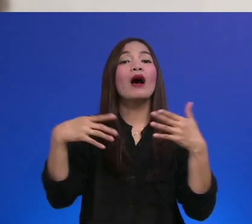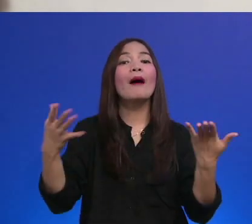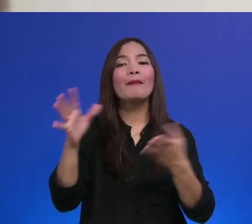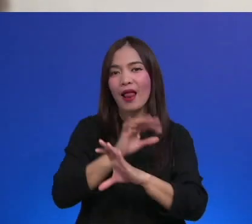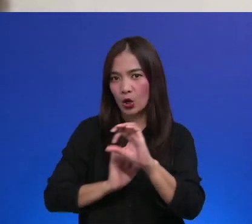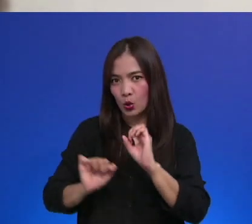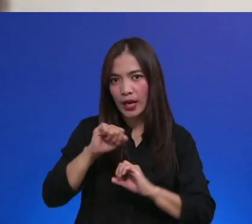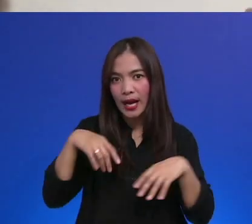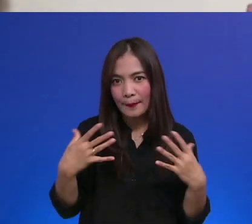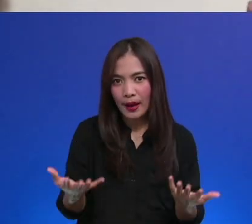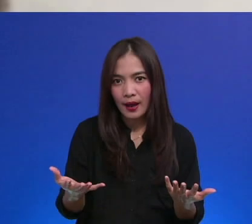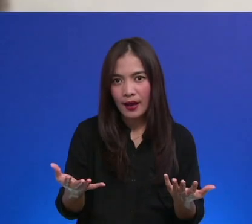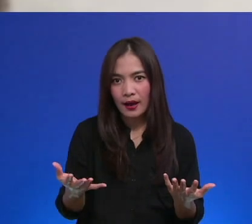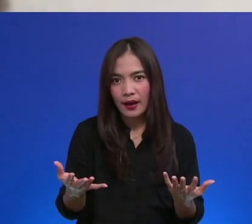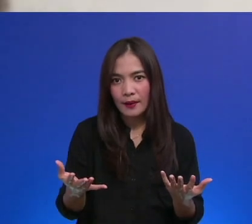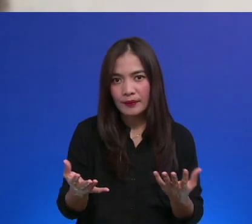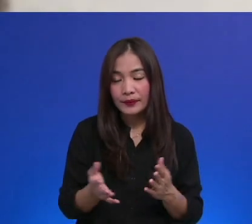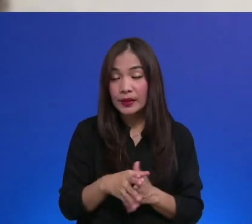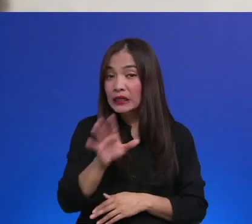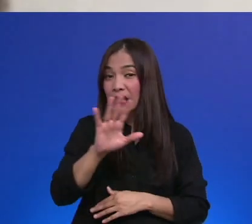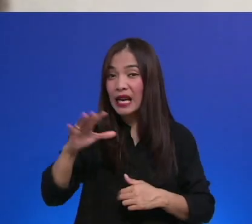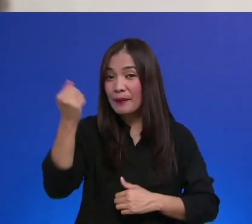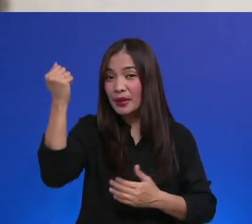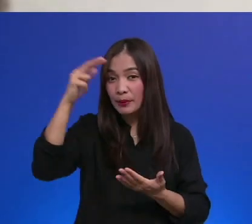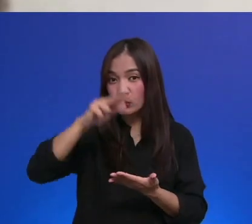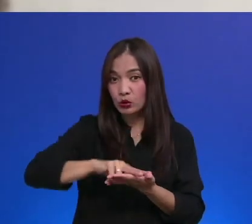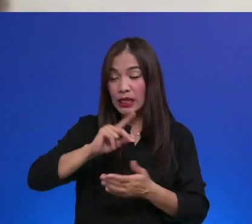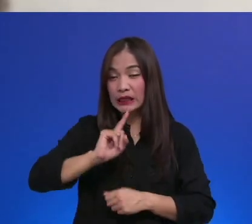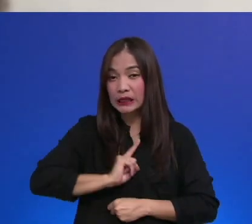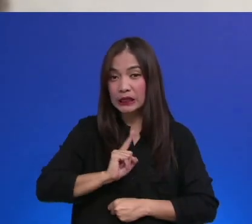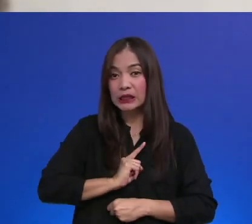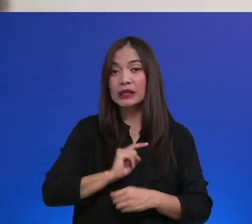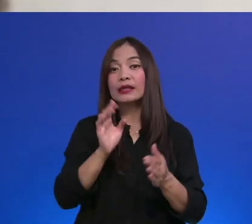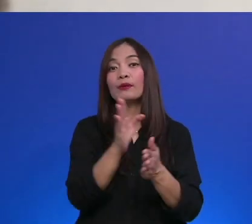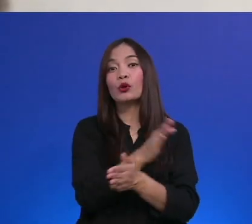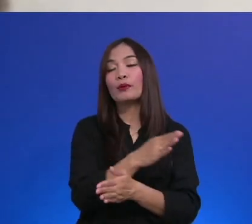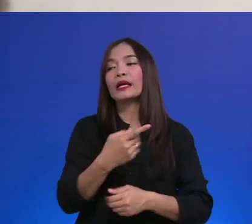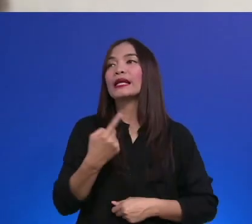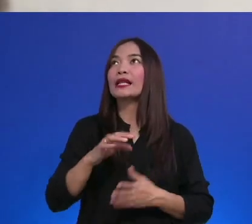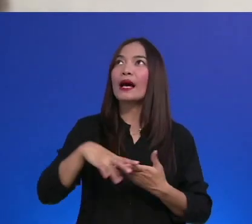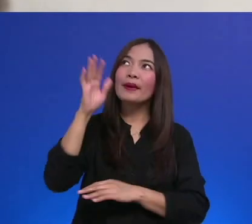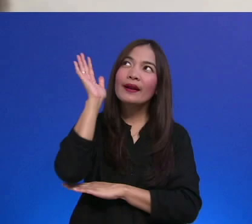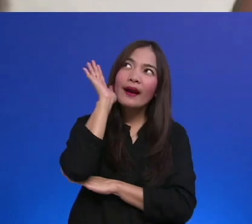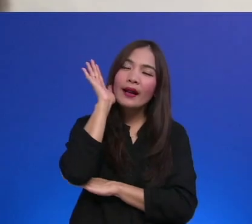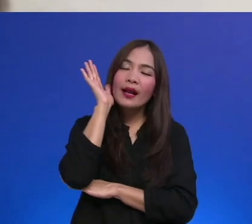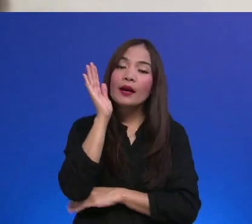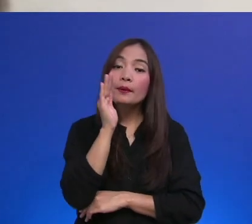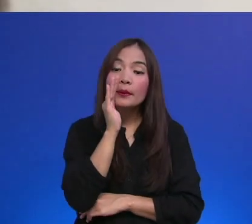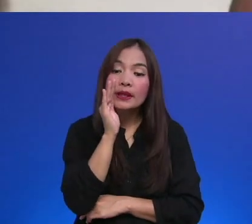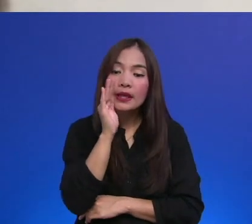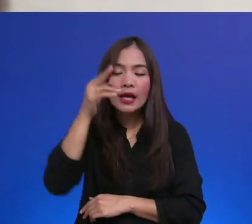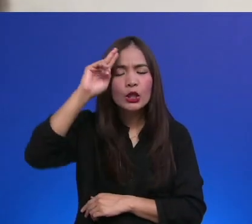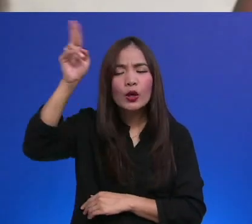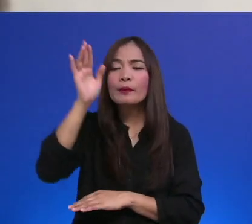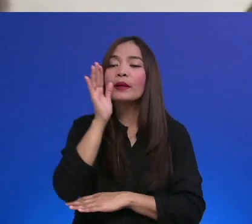lakukan jangan ambil keputusan sebelum kita mendengar bisikan Tuhan